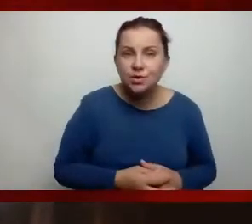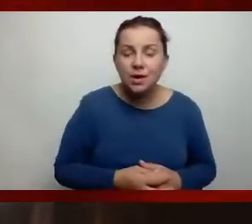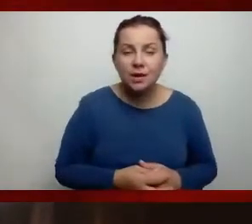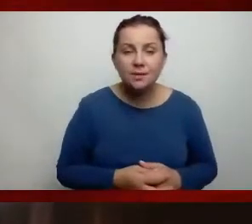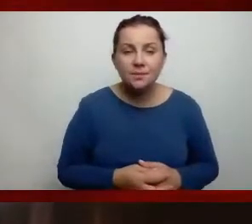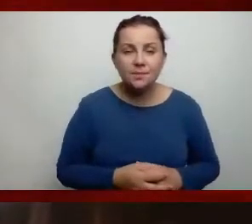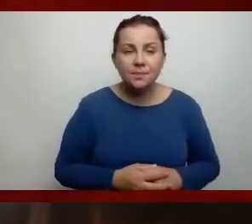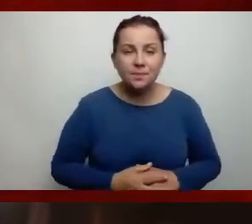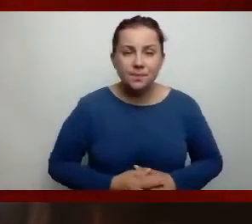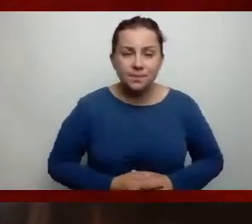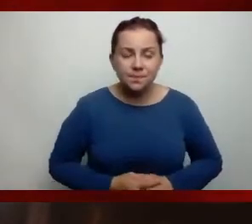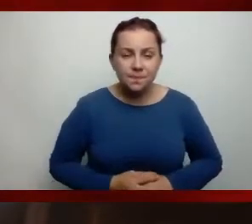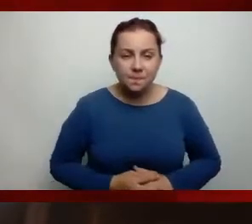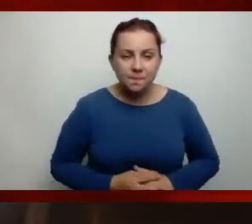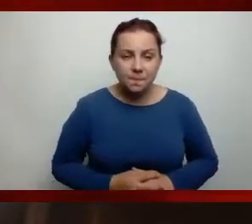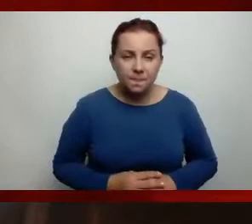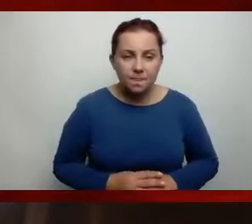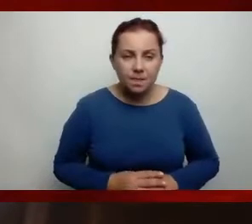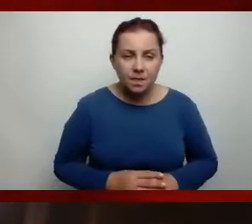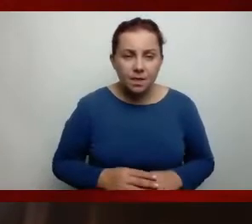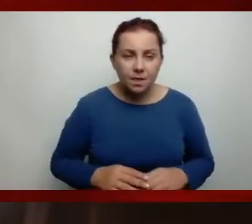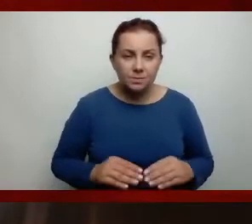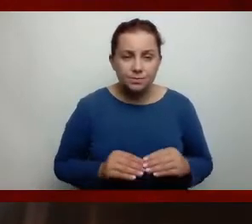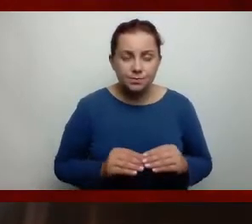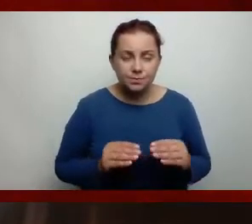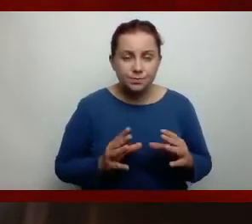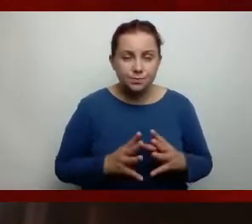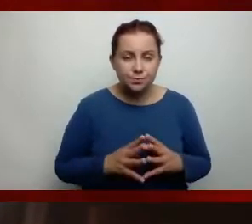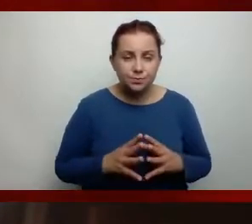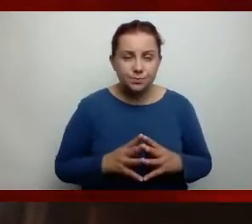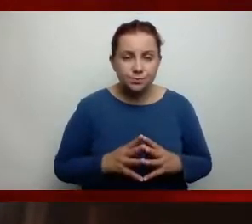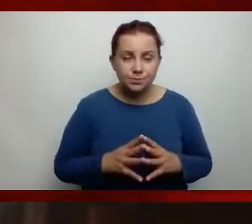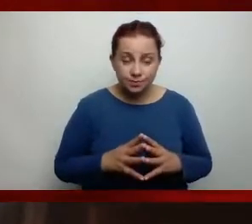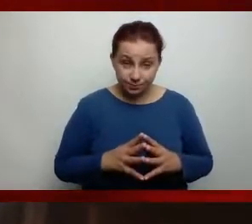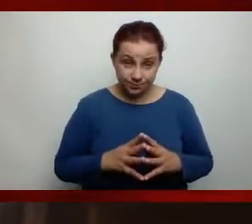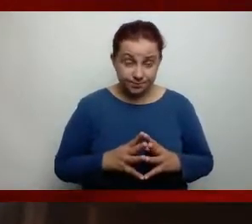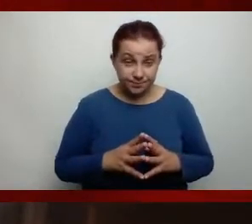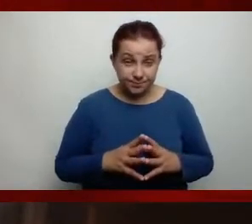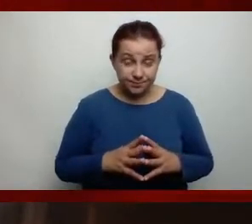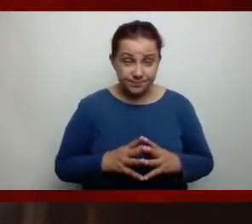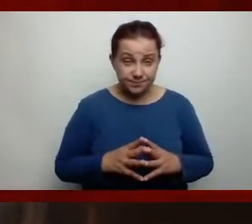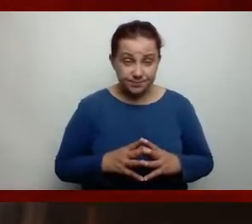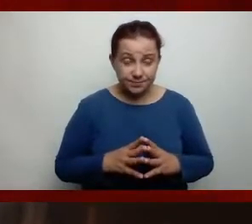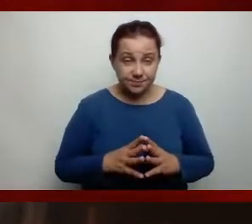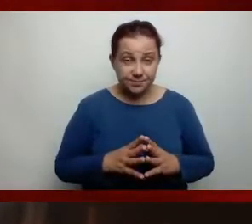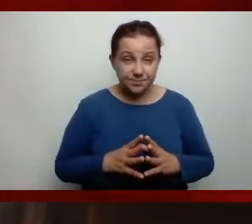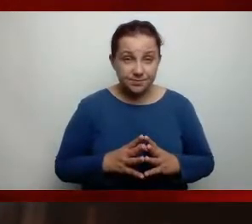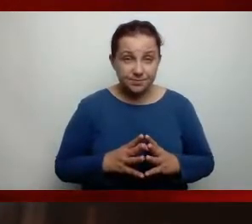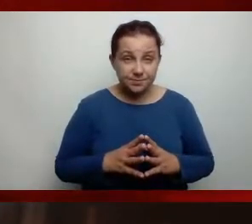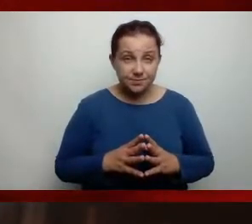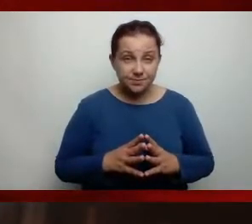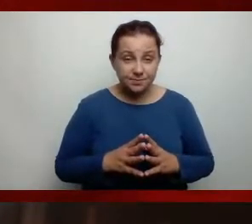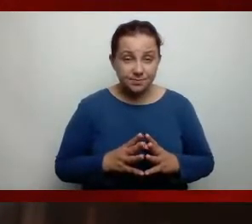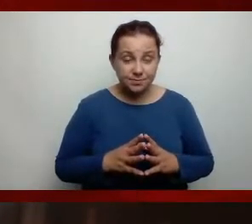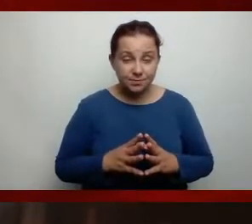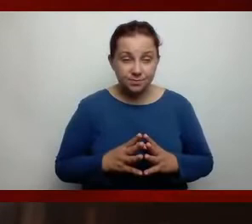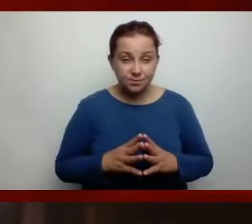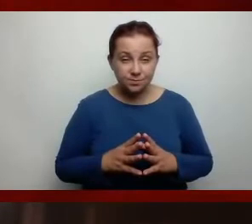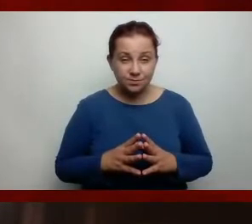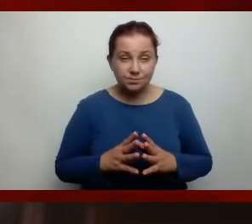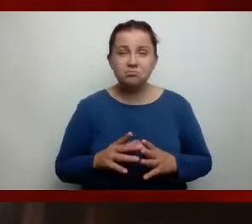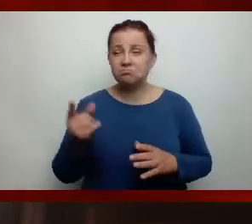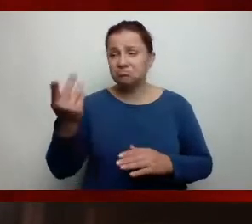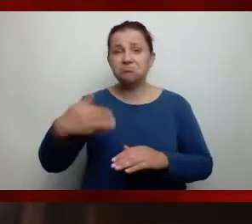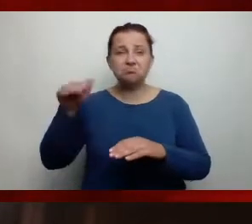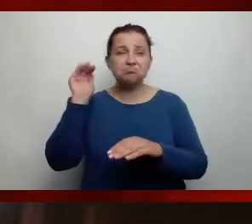Kazimierz Dejmek, i tu można by go świetnie połączyć z Jackiem Kaczmarskim z 1968 rokiem i z doświadczeniami, bo to ta sama postać, wydaje zgodę na